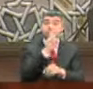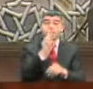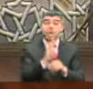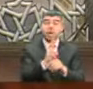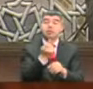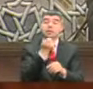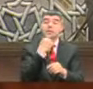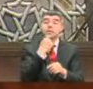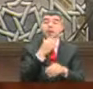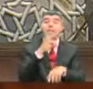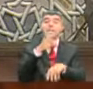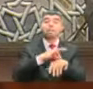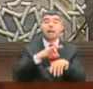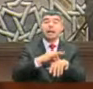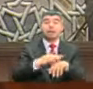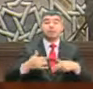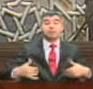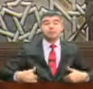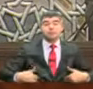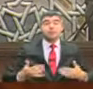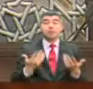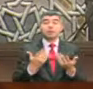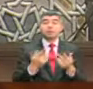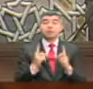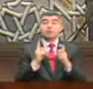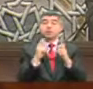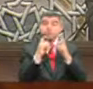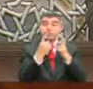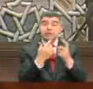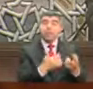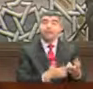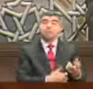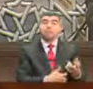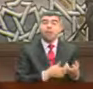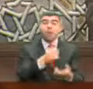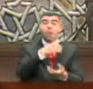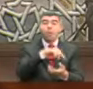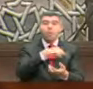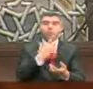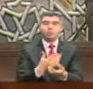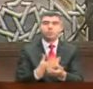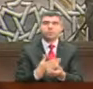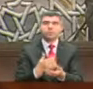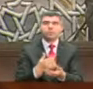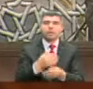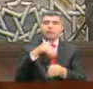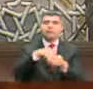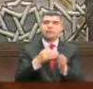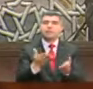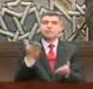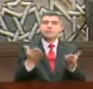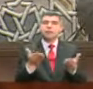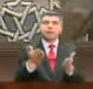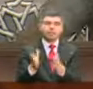أدوية مرضى القصور الكلوي والسرطان والوباء الكبدي للسيدة والسادة النواب المحترمين من فريق الاستقلال الوحدة والتعاذلية. تفضل